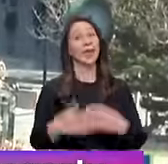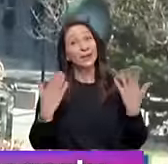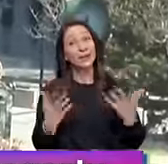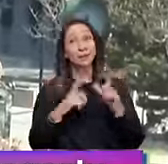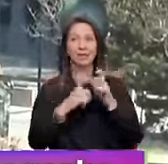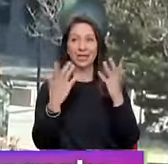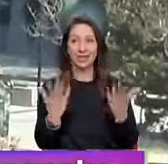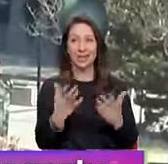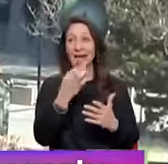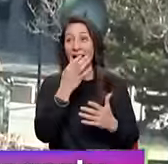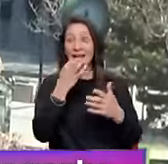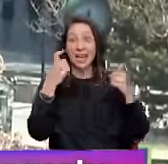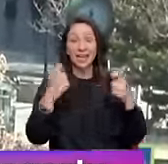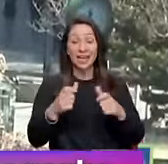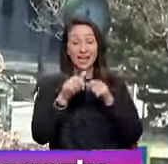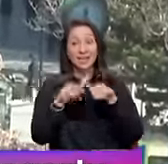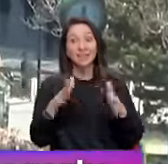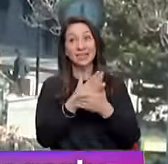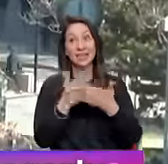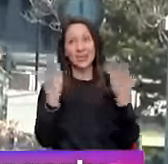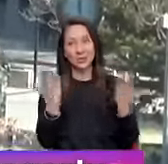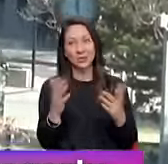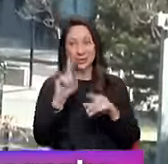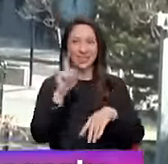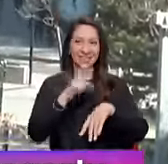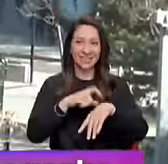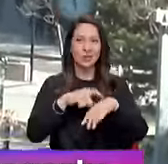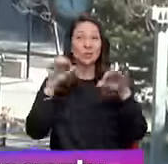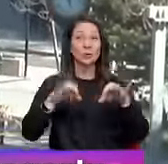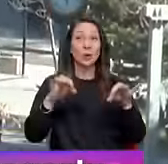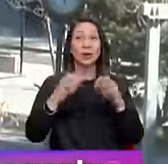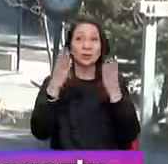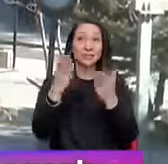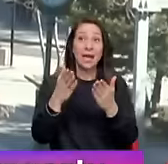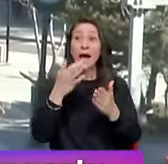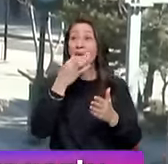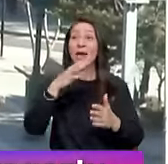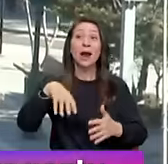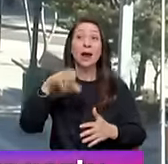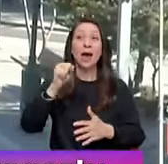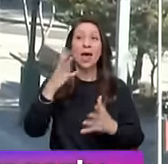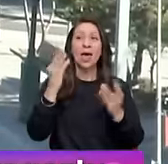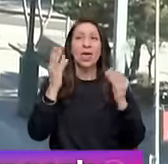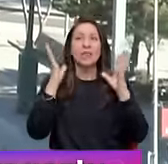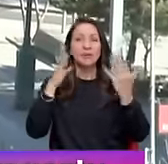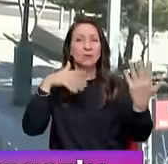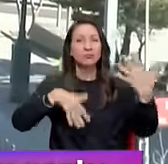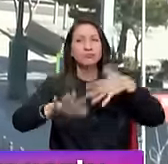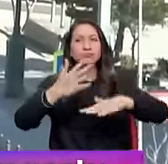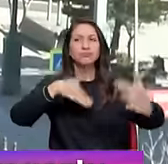Efendim günaydın, Ankara'dan yayınımıza devam ediyoruz Çalar Saat'e ve şu anda başkentin en